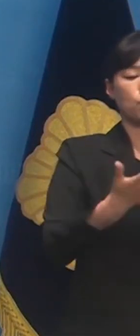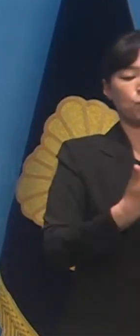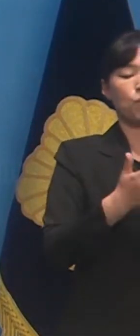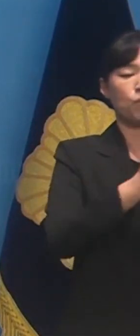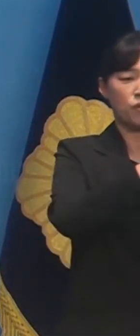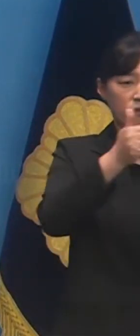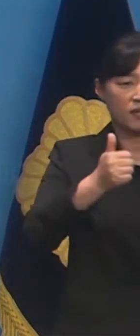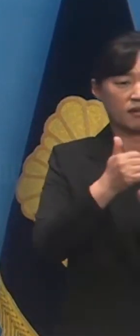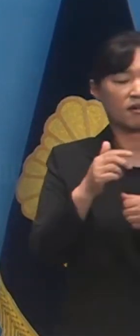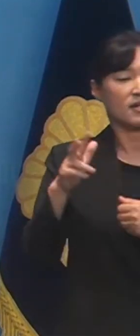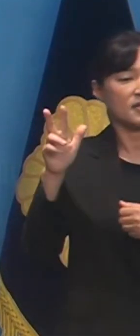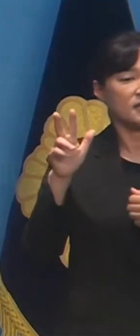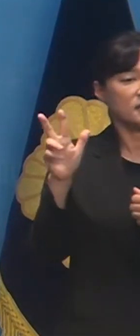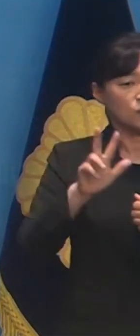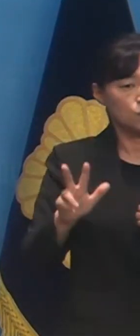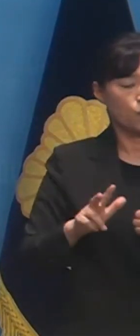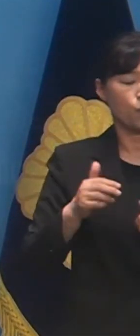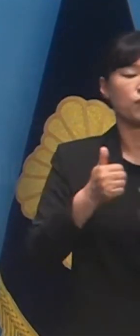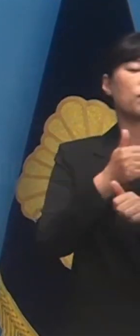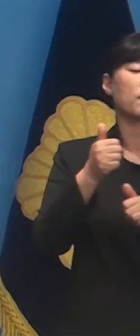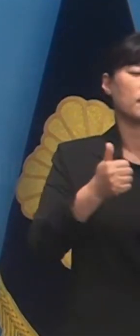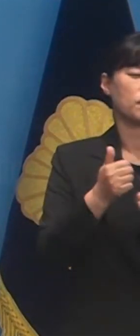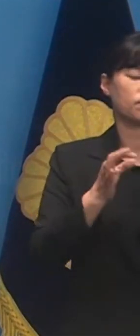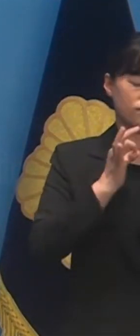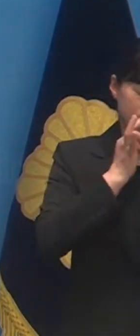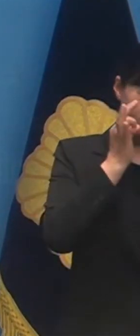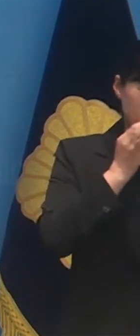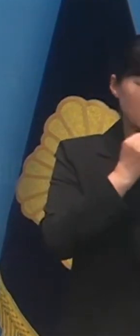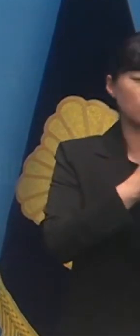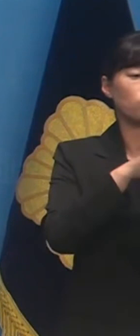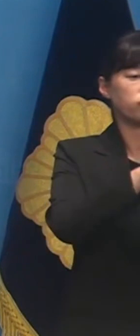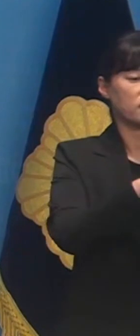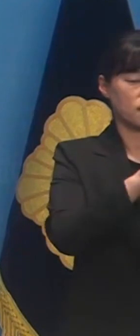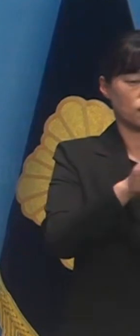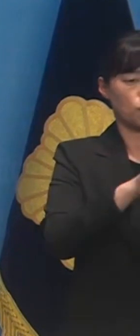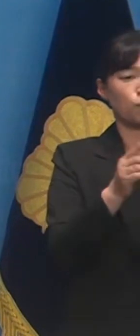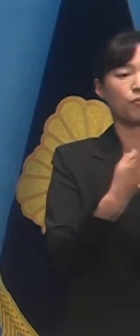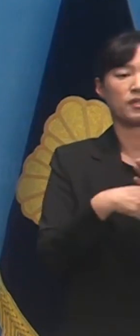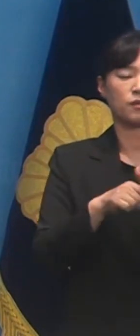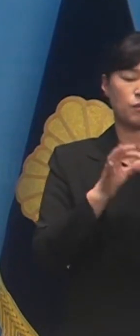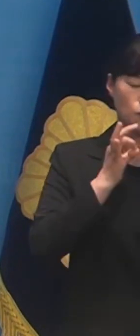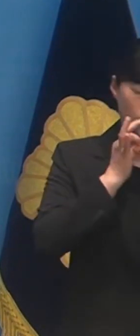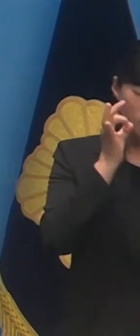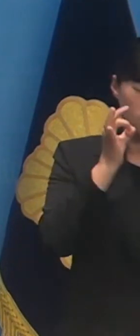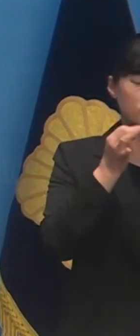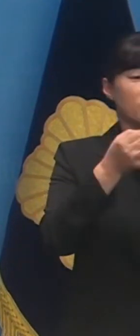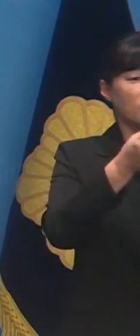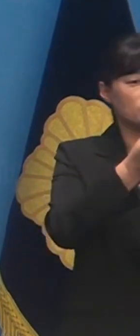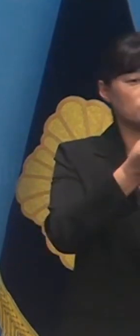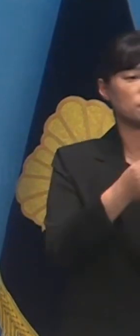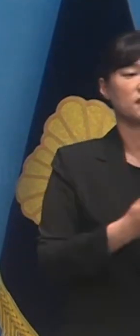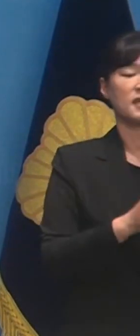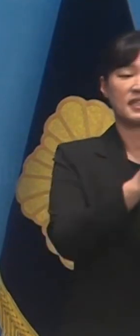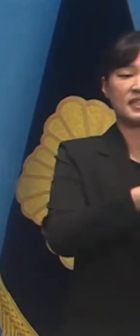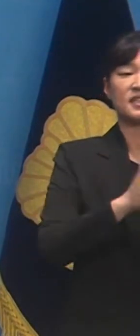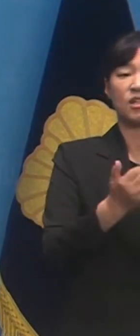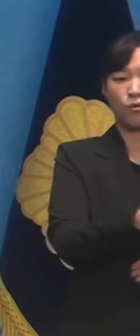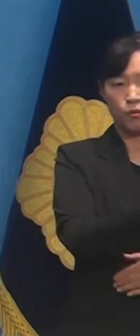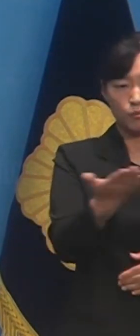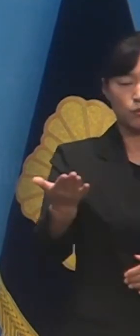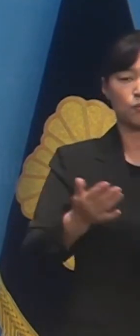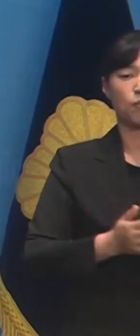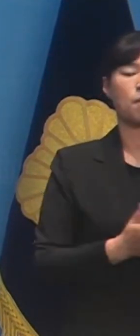환경노동위원회와 을지로위원회에서 최선을 다해서 이 문제를 풀기 위해서 노력하겠습니다만 우리 기자